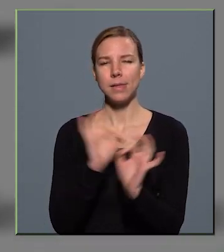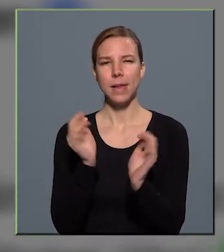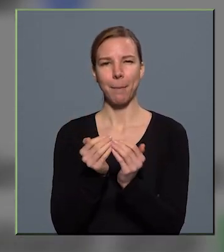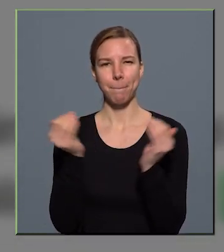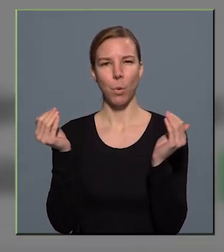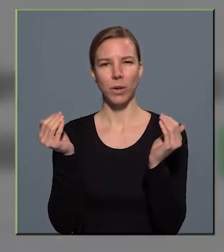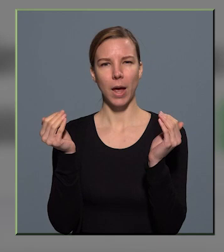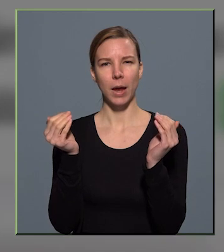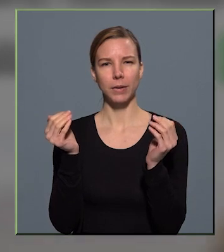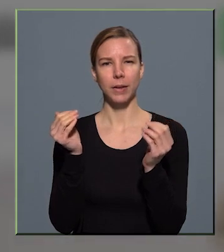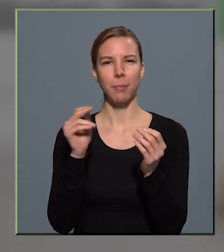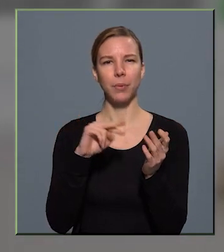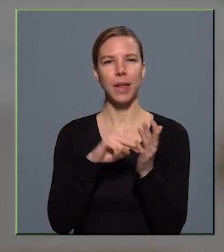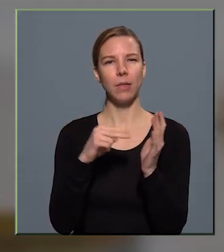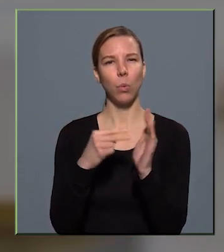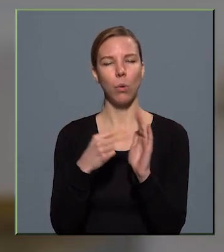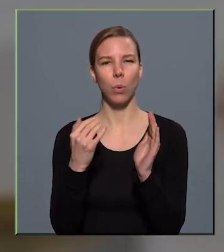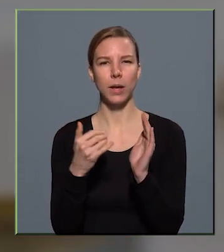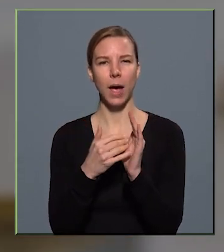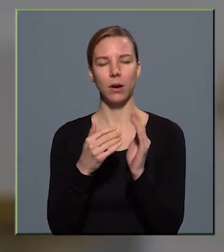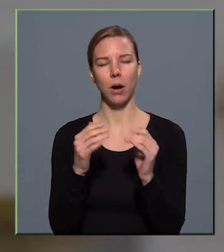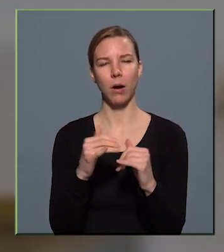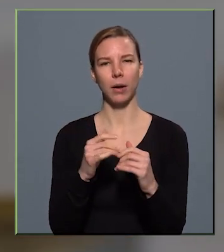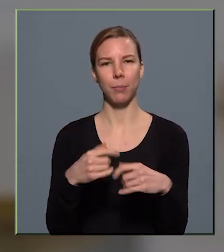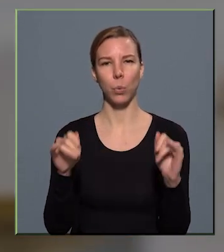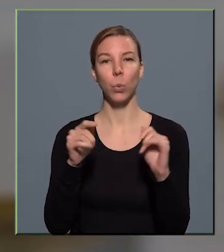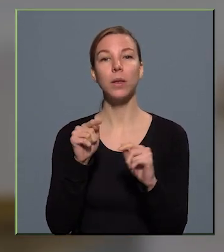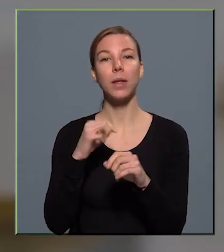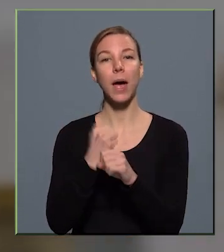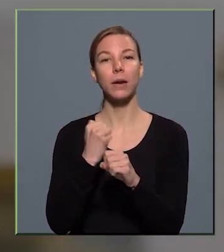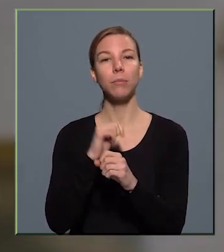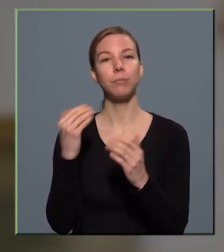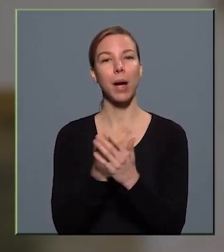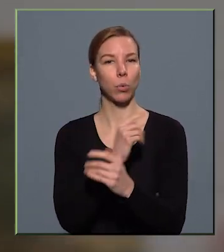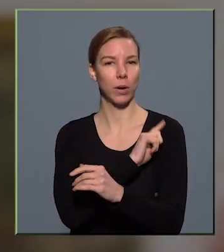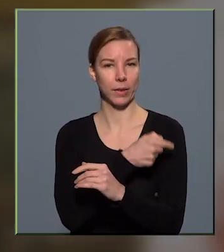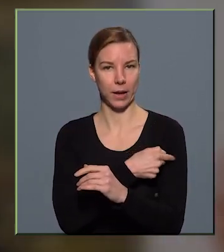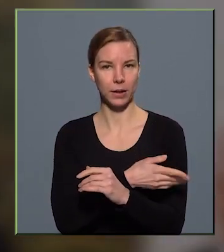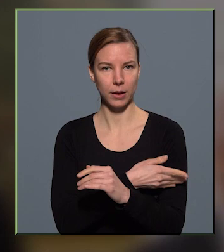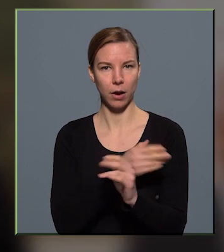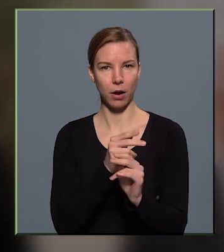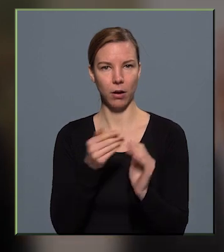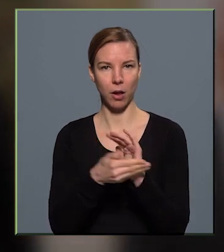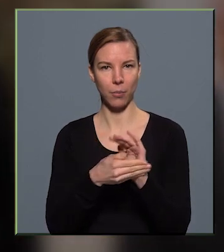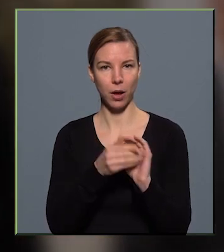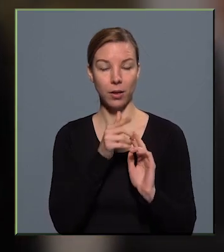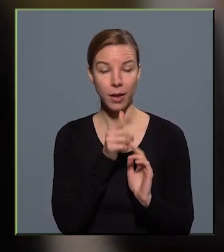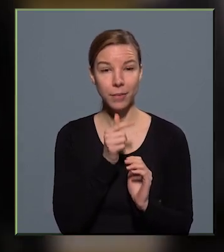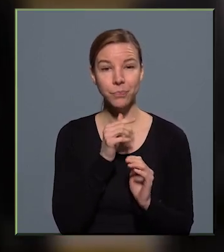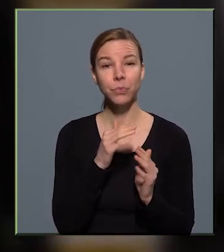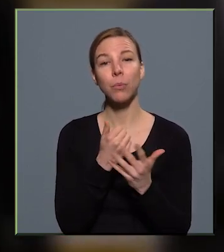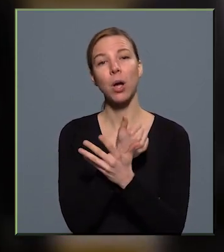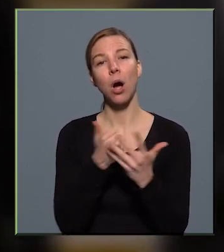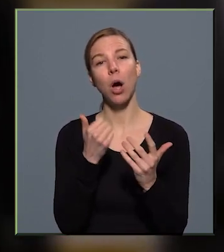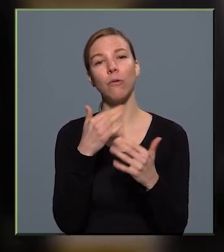épülő gyárat megújuló energiára alapozzák. A nagyjából 60 milliárd forint értékű projektet az állam